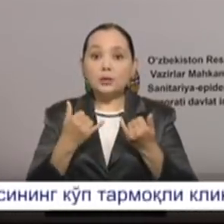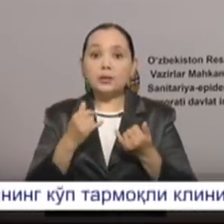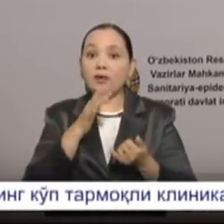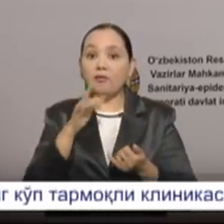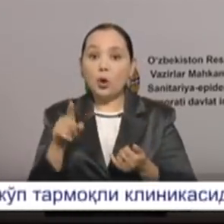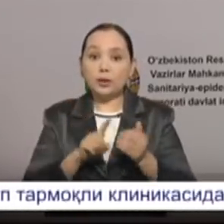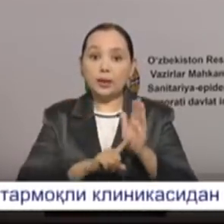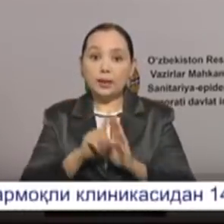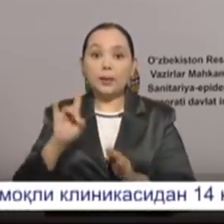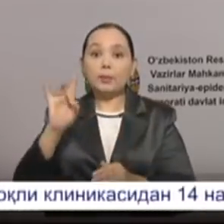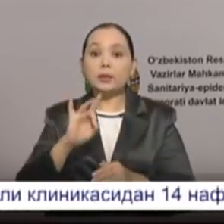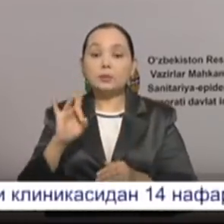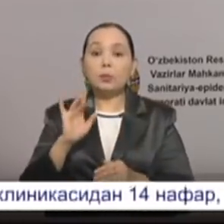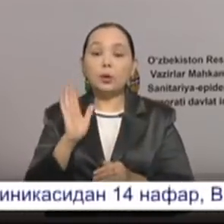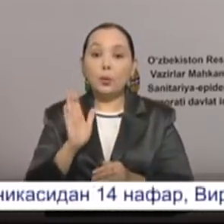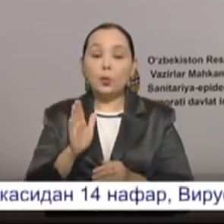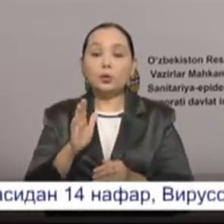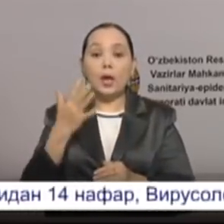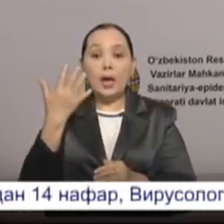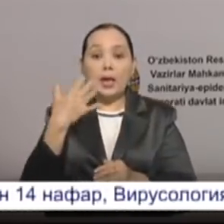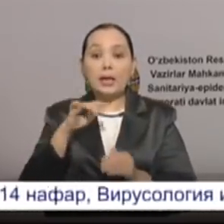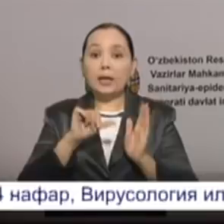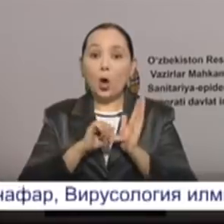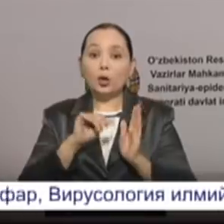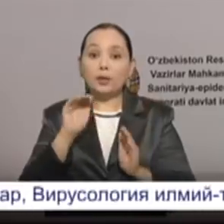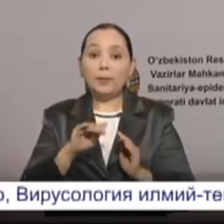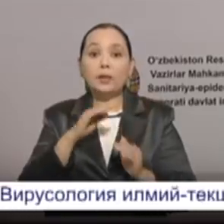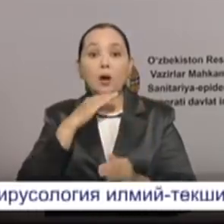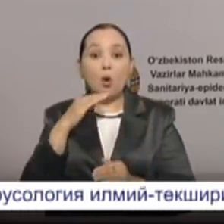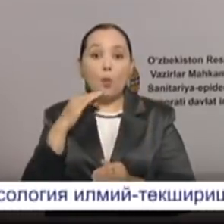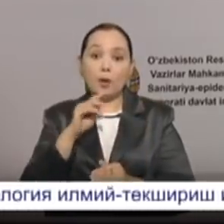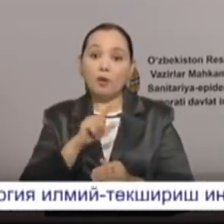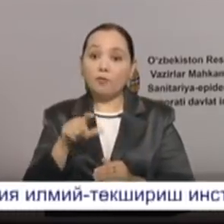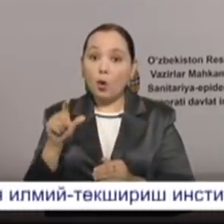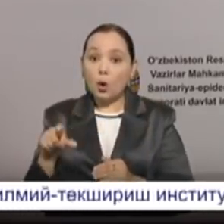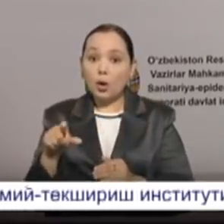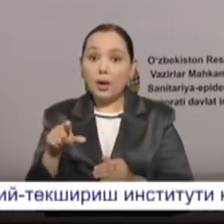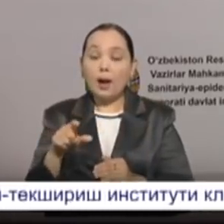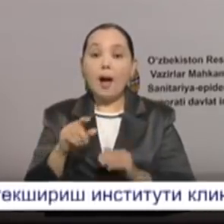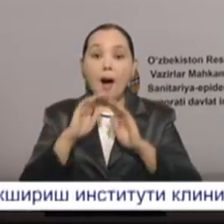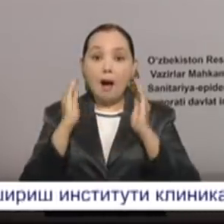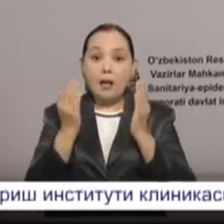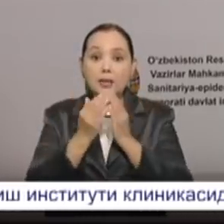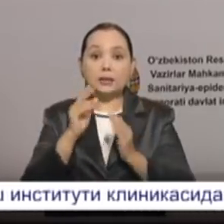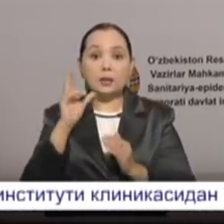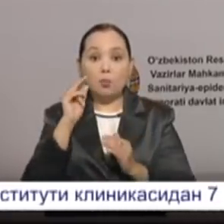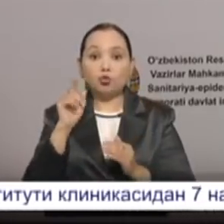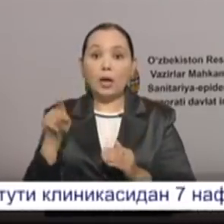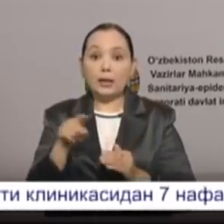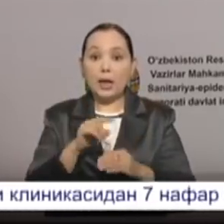vaqtga kelib respublika bo'yicha 56 mingdan ko'proq fuqarolarimiz karantin